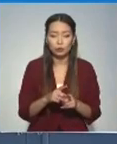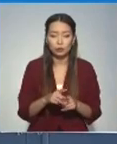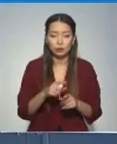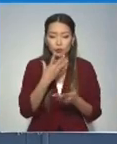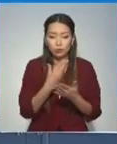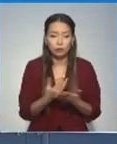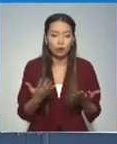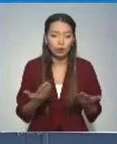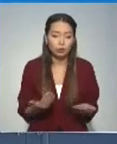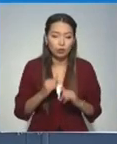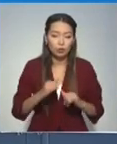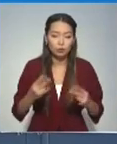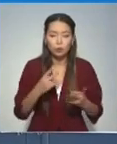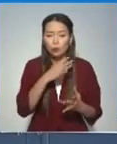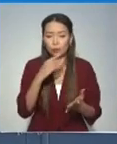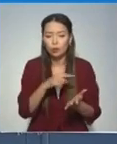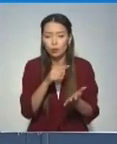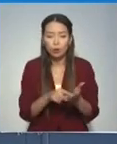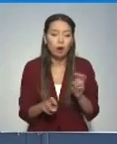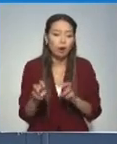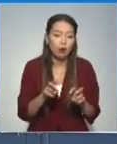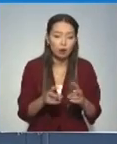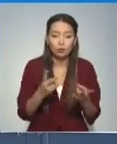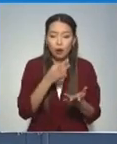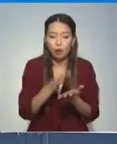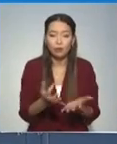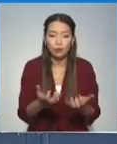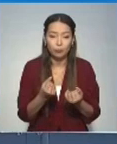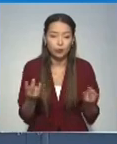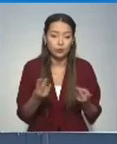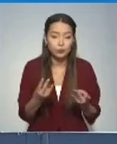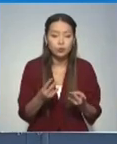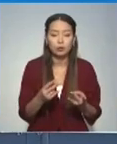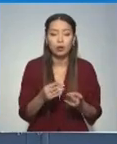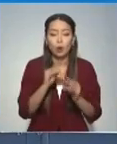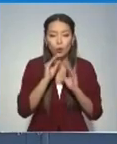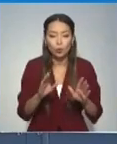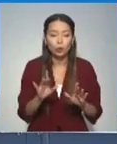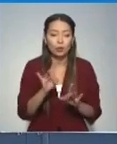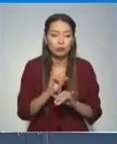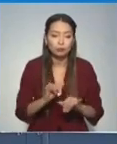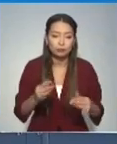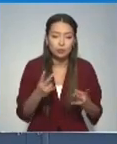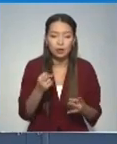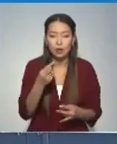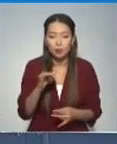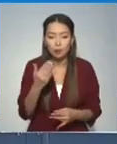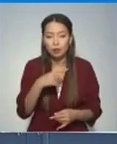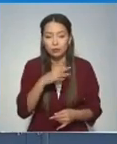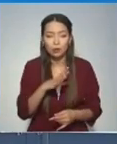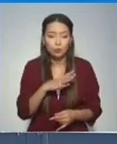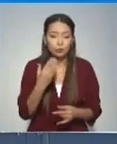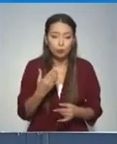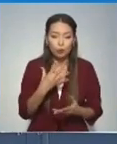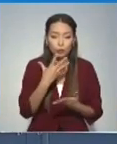кеңейтеміз. Бізге көптеген сұрақтарға жауап іздеу керек. Бізге рухани әлемді байыту қажет. Абай айтқандай, жан тіршілігін рухпен